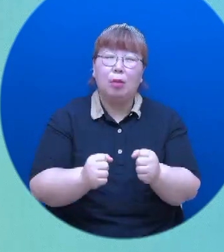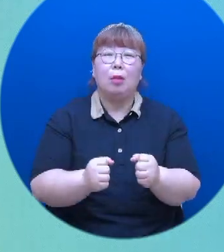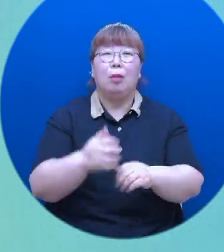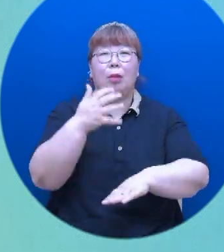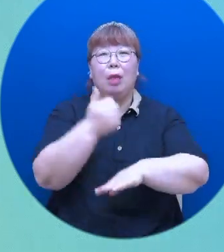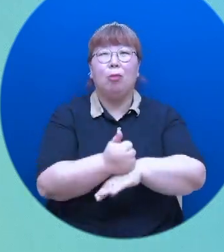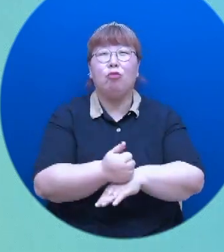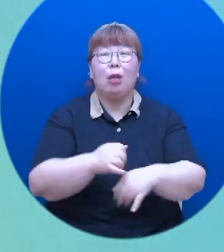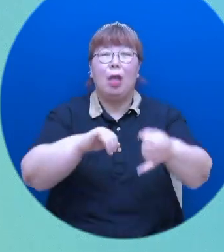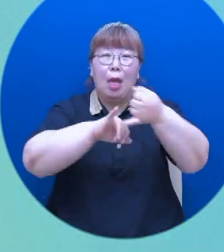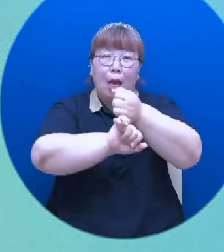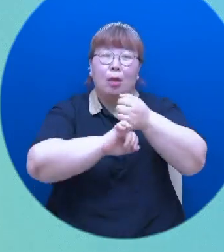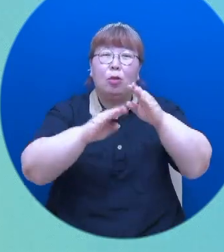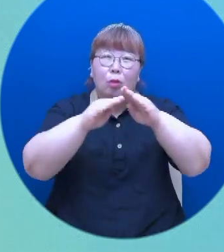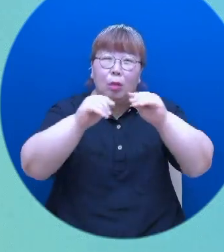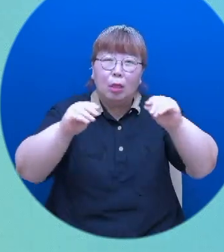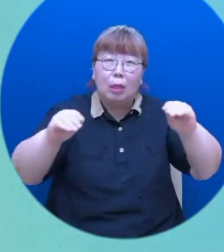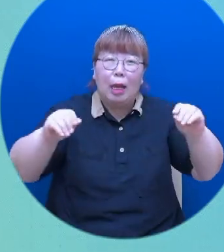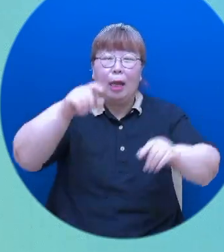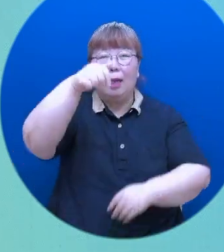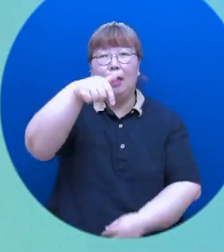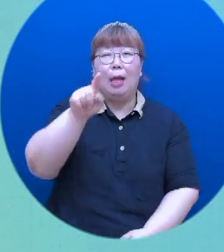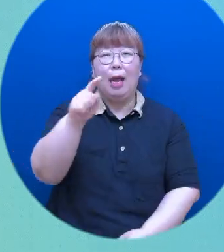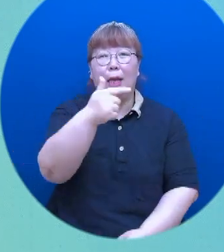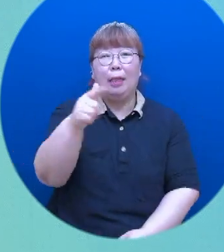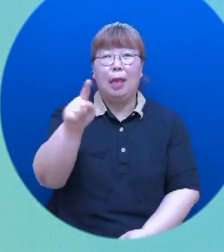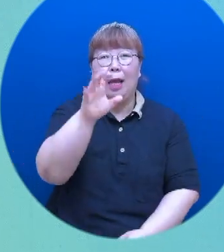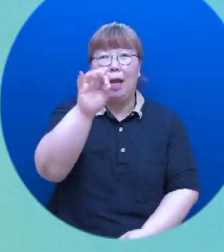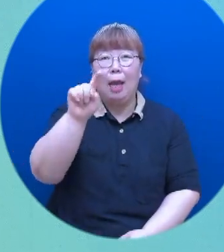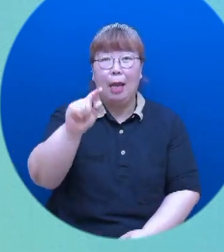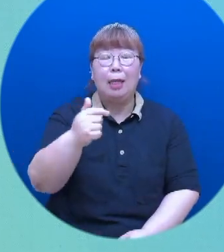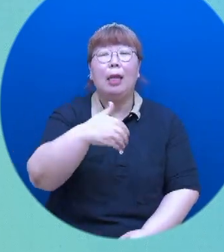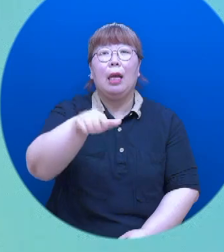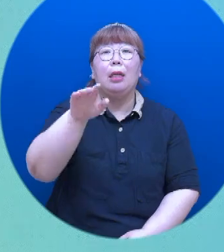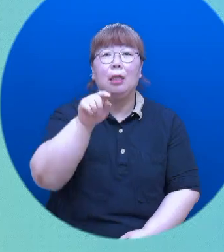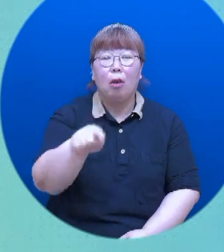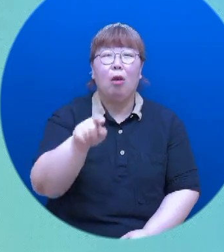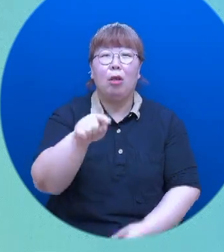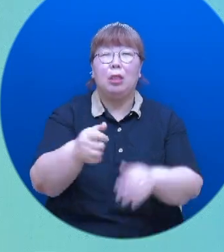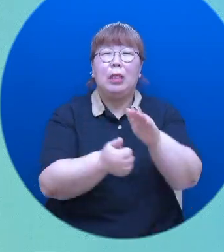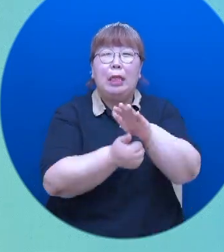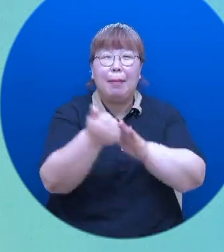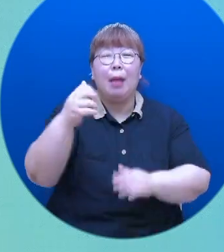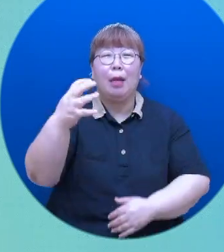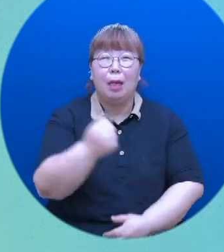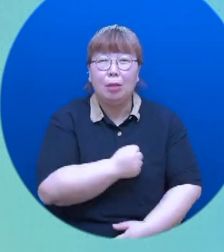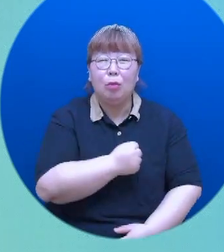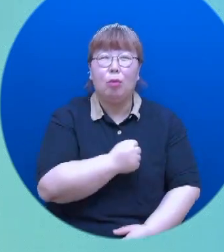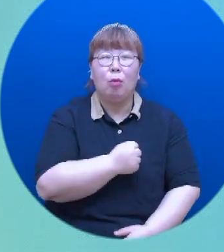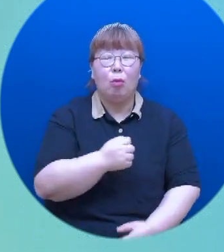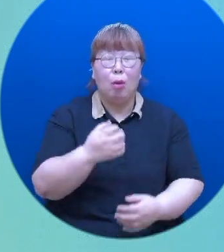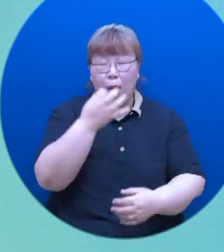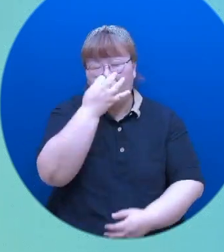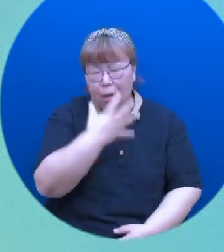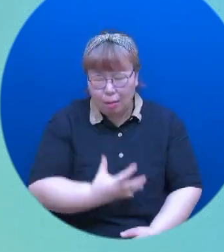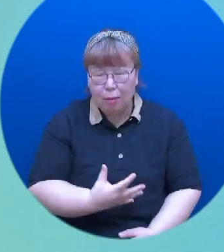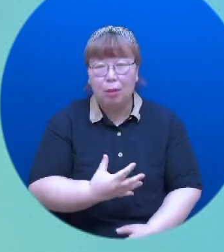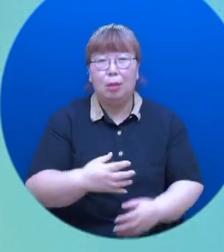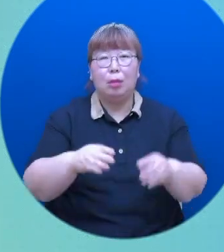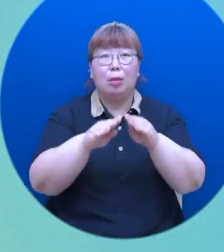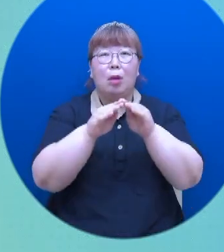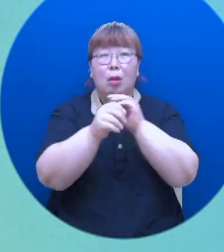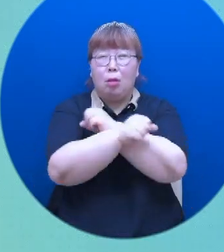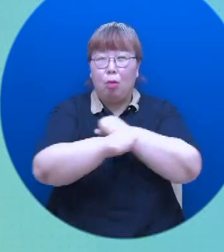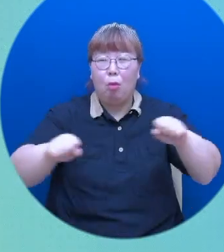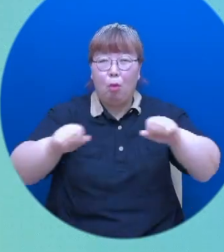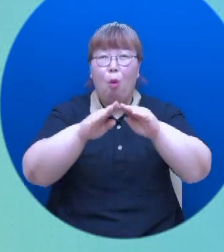땅, 젖과 꿀이 흐르는 가나안에 가는 것, 그 희망을 가지고 고단한 광야길을 여기까지